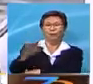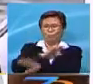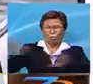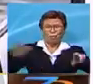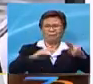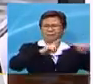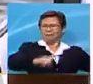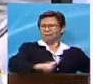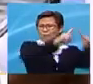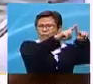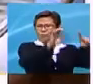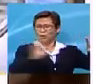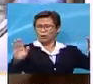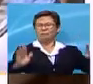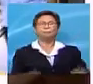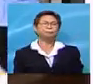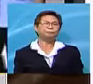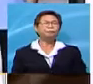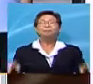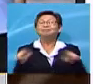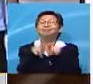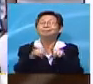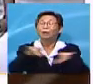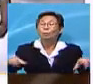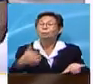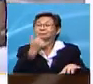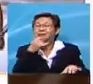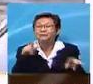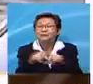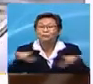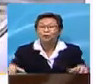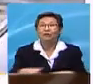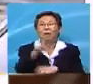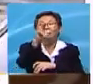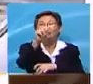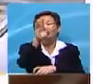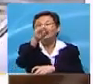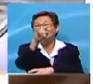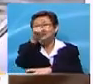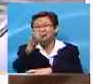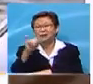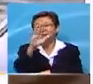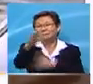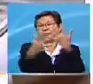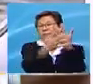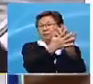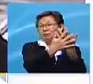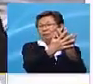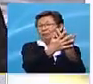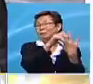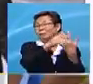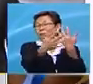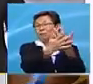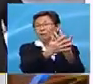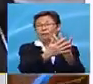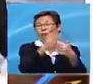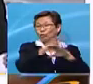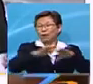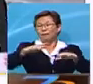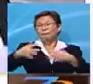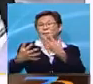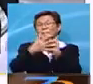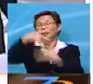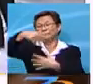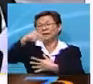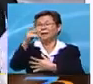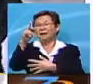kalau yang apa tu yang melakukan kesalahan apa tu Rafizi, dia dipenjarakan, orang bukan memenjarakan PKR.